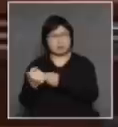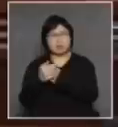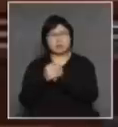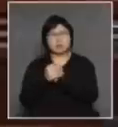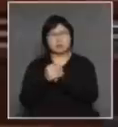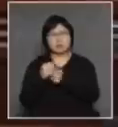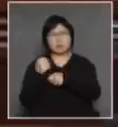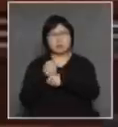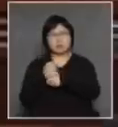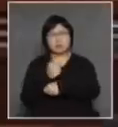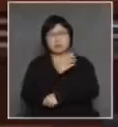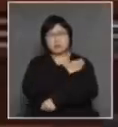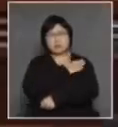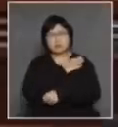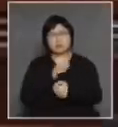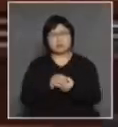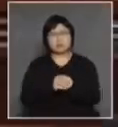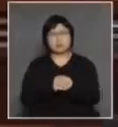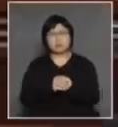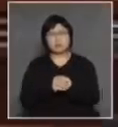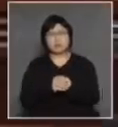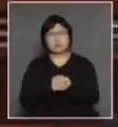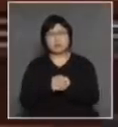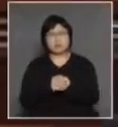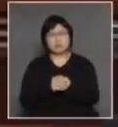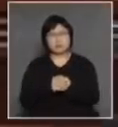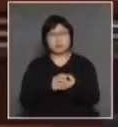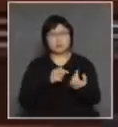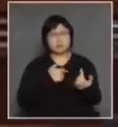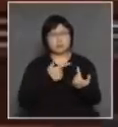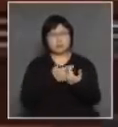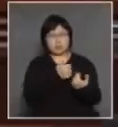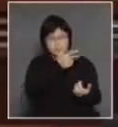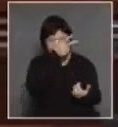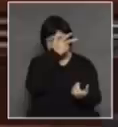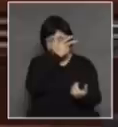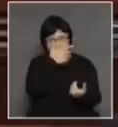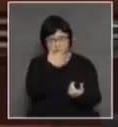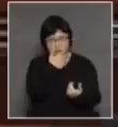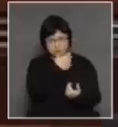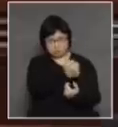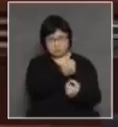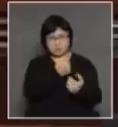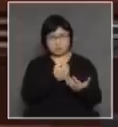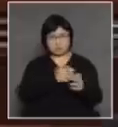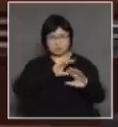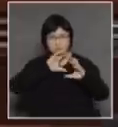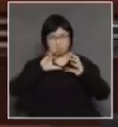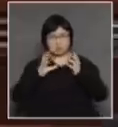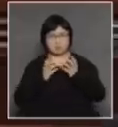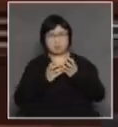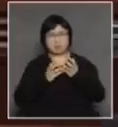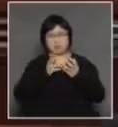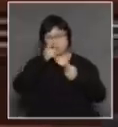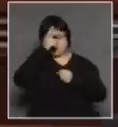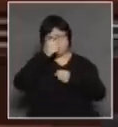的職能是只是為了配合特首的所有的施